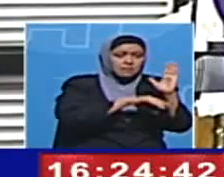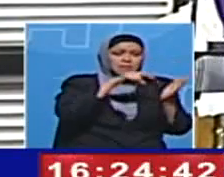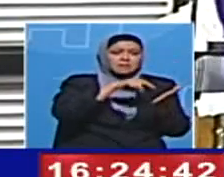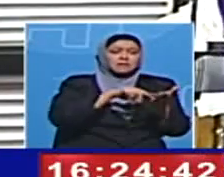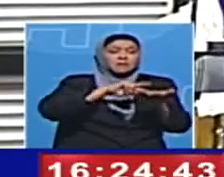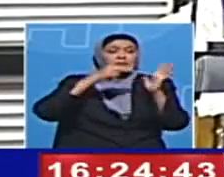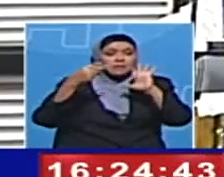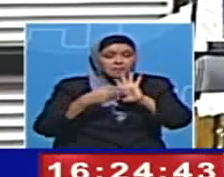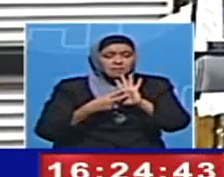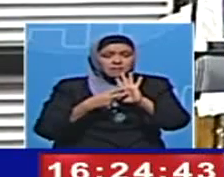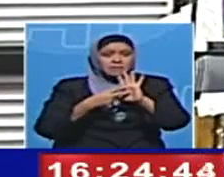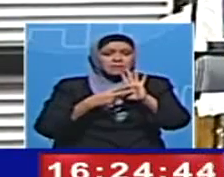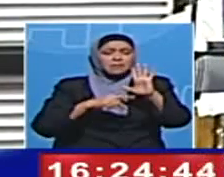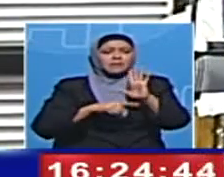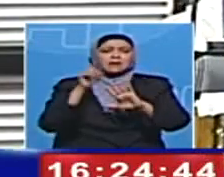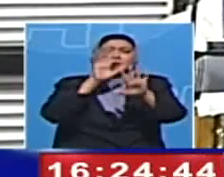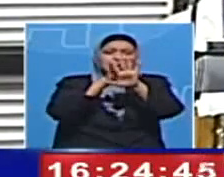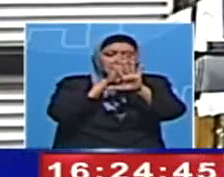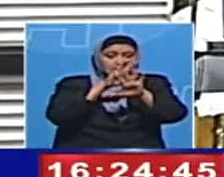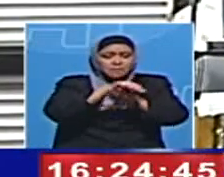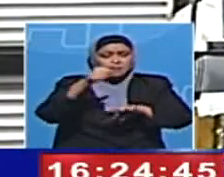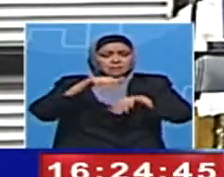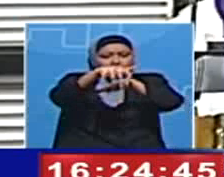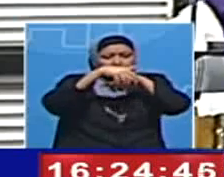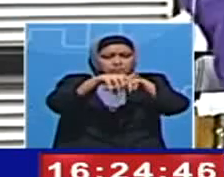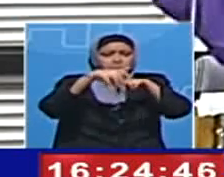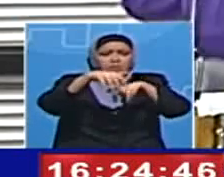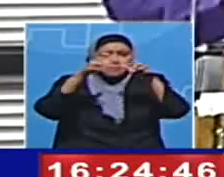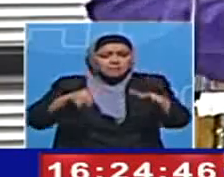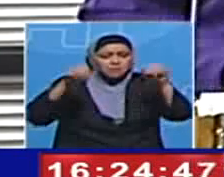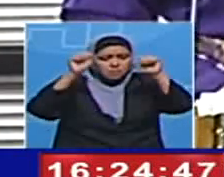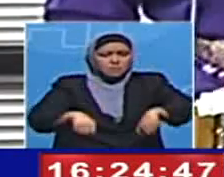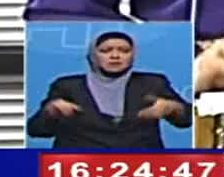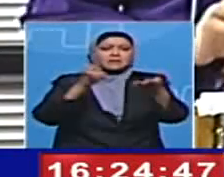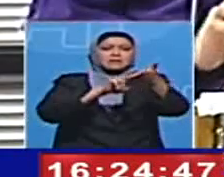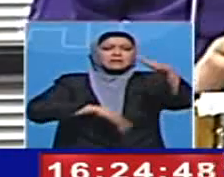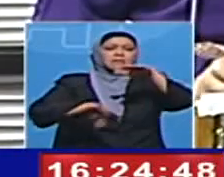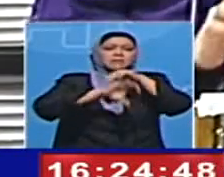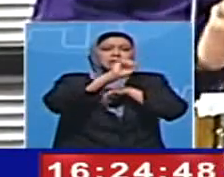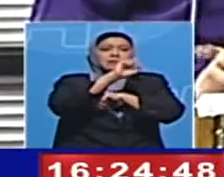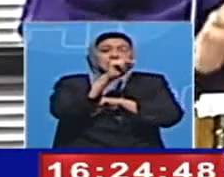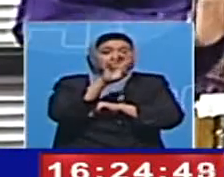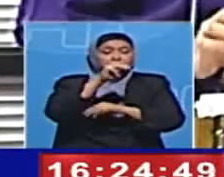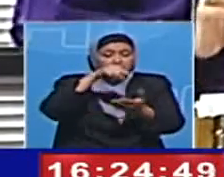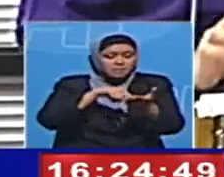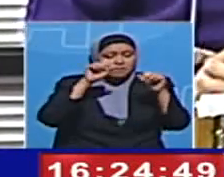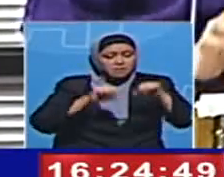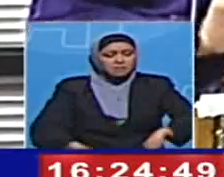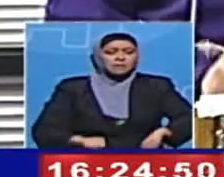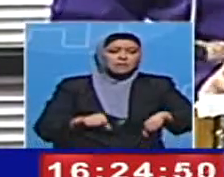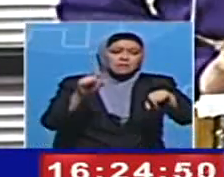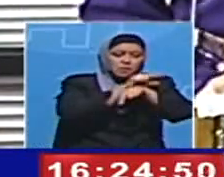ia bererti Lebih ramai petani kecil boleh mendaftar di bawah skim ini dan mengenakan tambahan